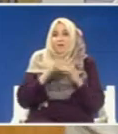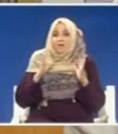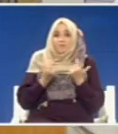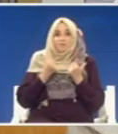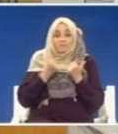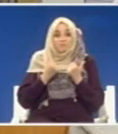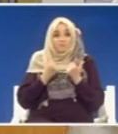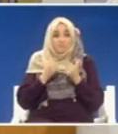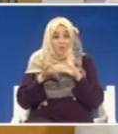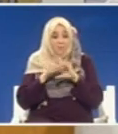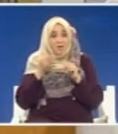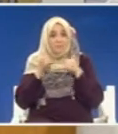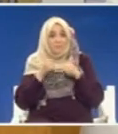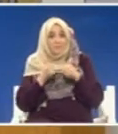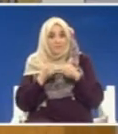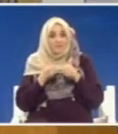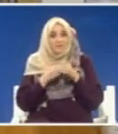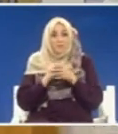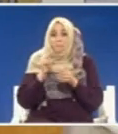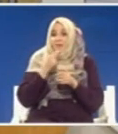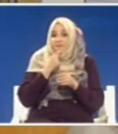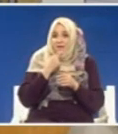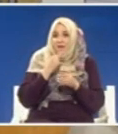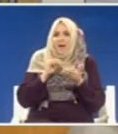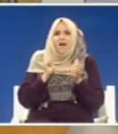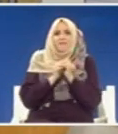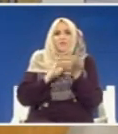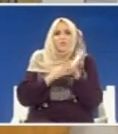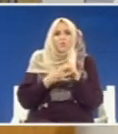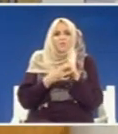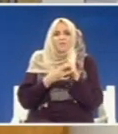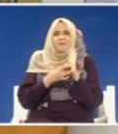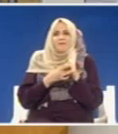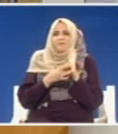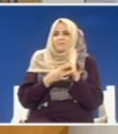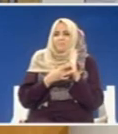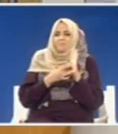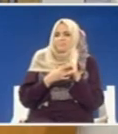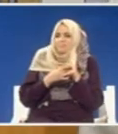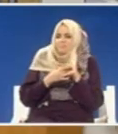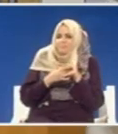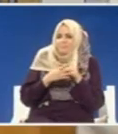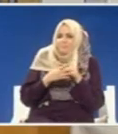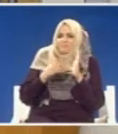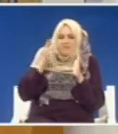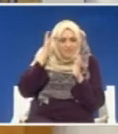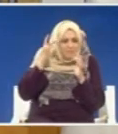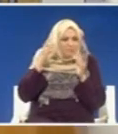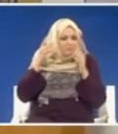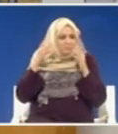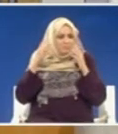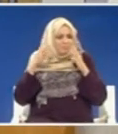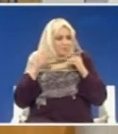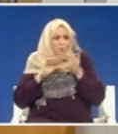نشبح يخلق قاعد نكمل الوصيف النغ يخلق قاعد يفكر مرة إنه نحديش